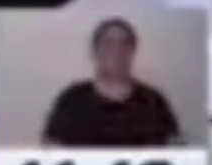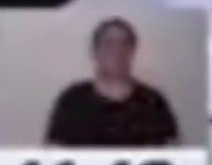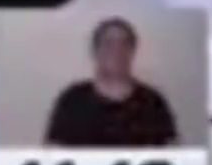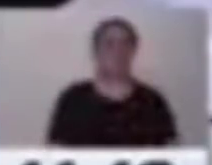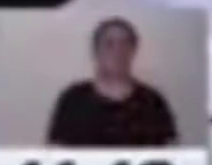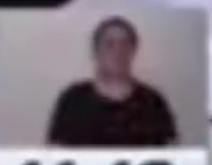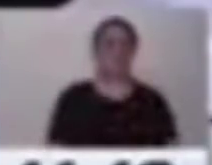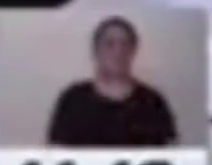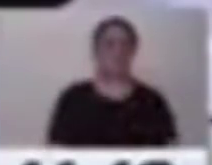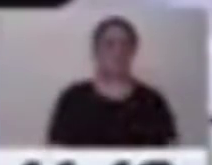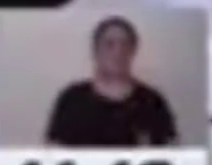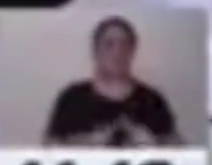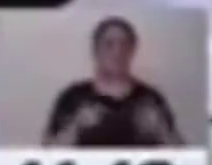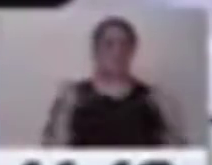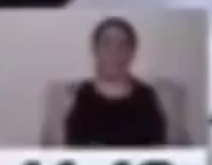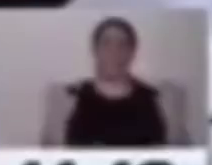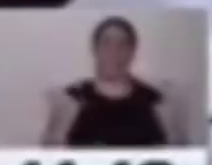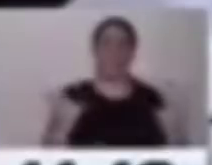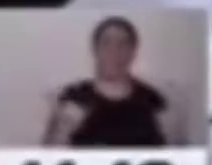yung authorization ng